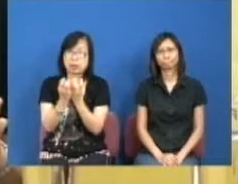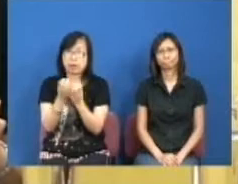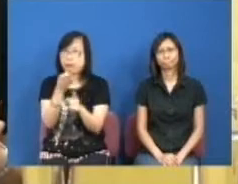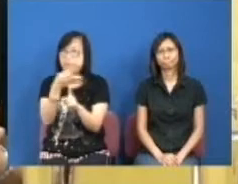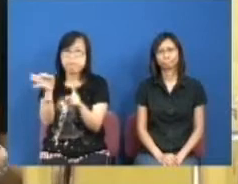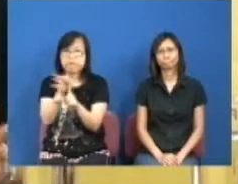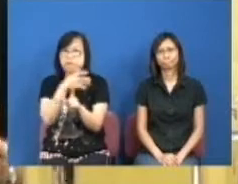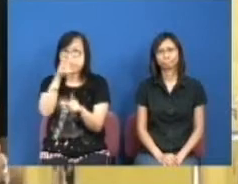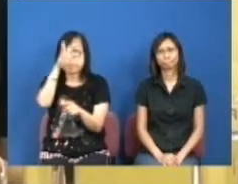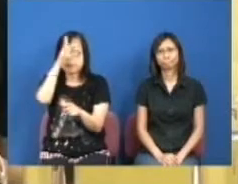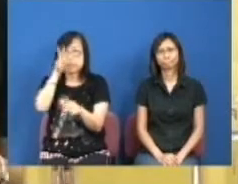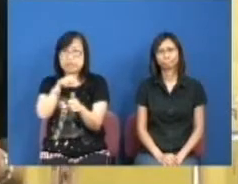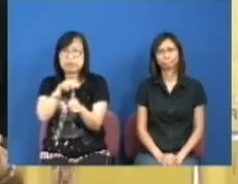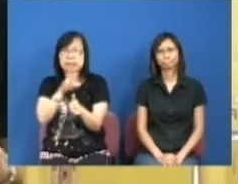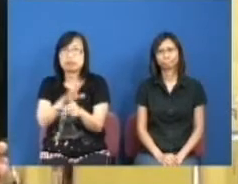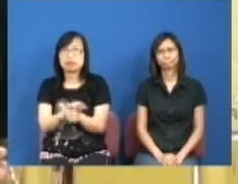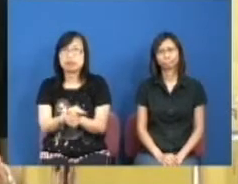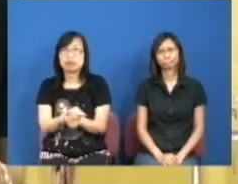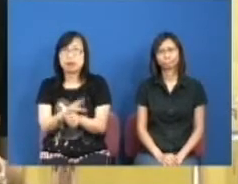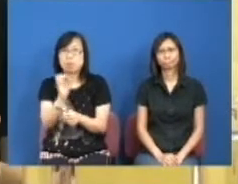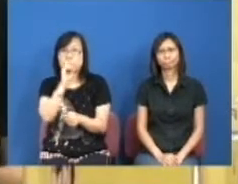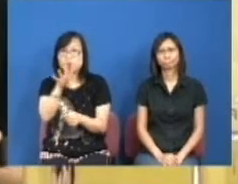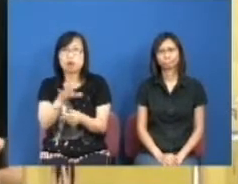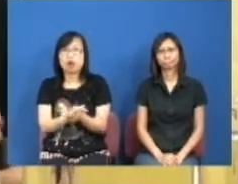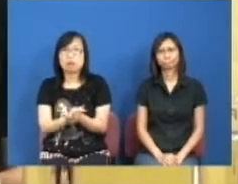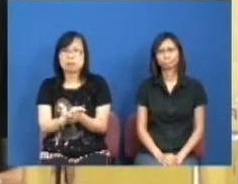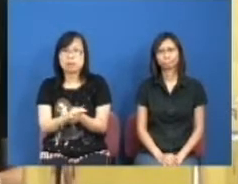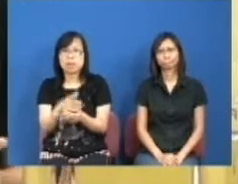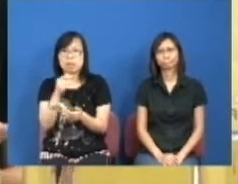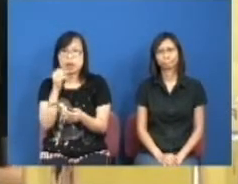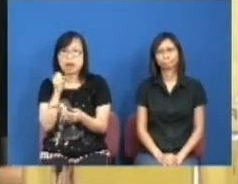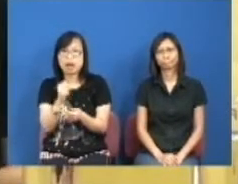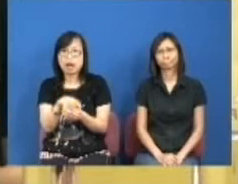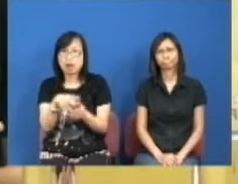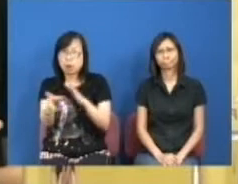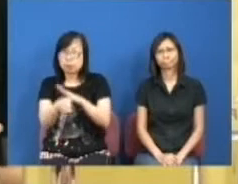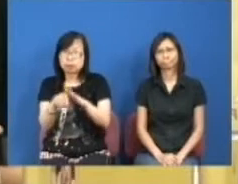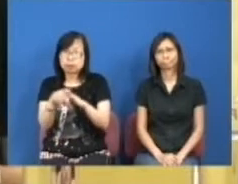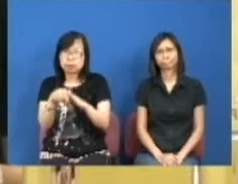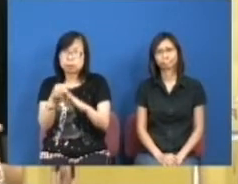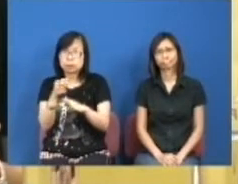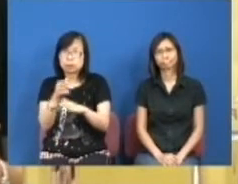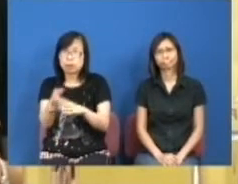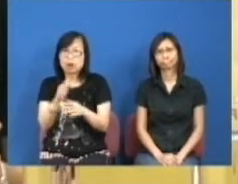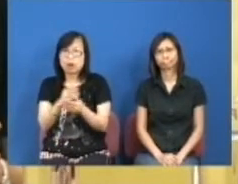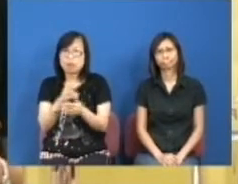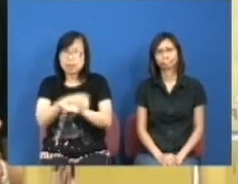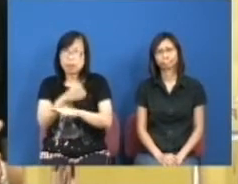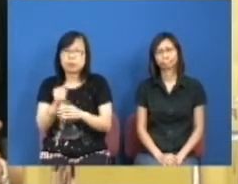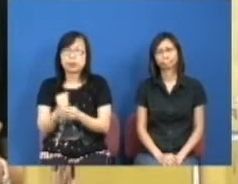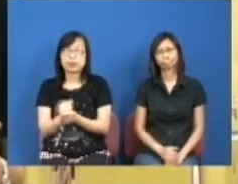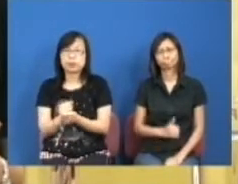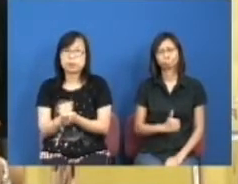政治化的，即是它不會以一個所謂倡導社會或者是政治改革或者是一